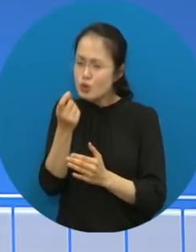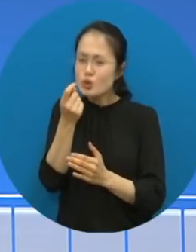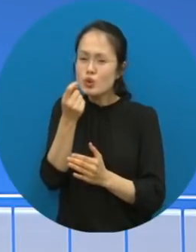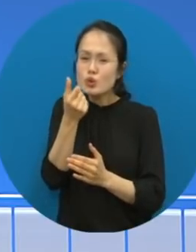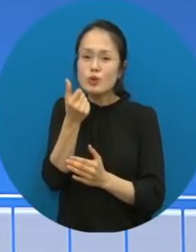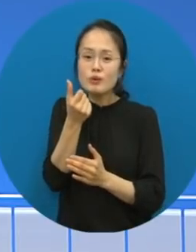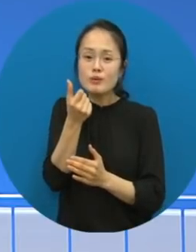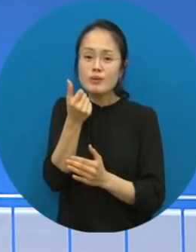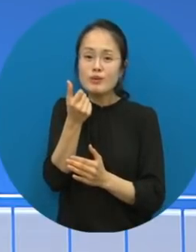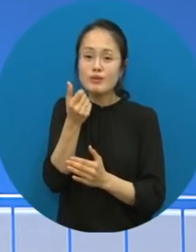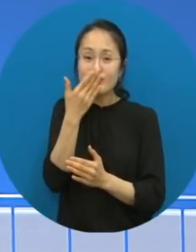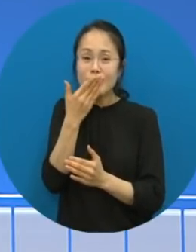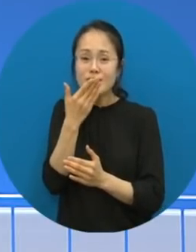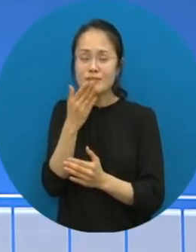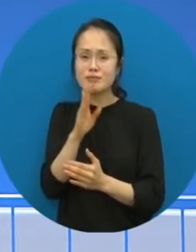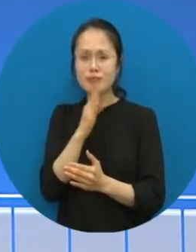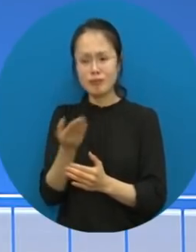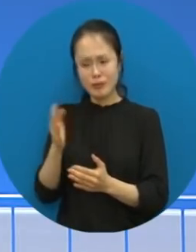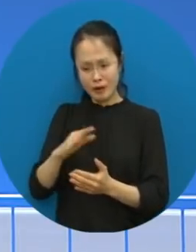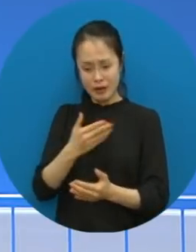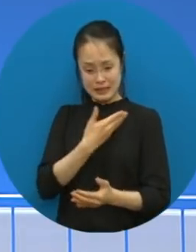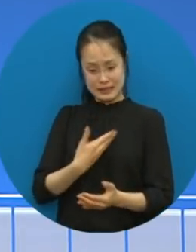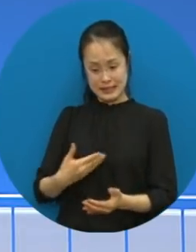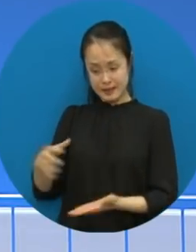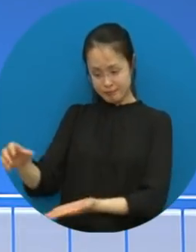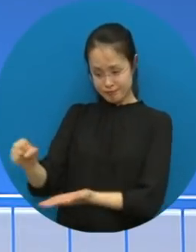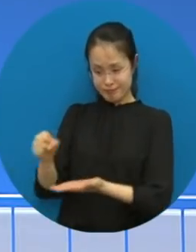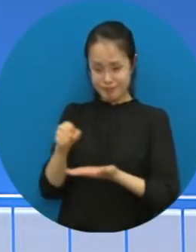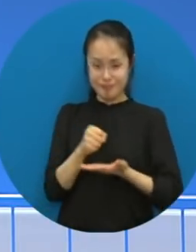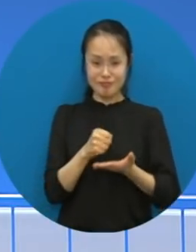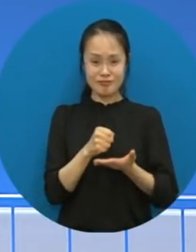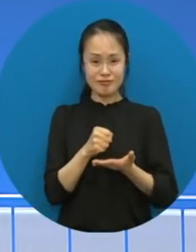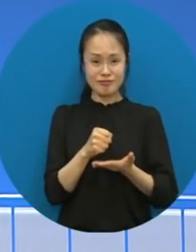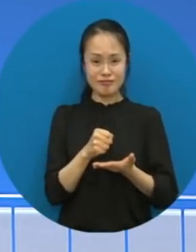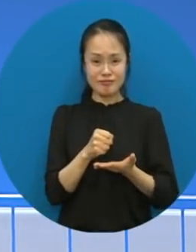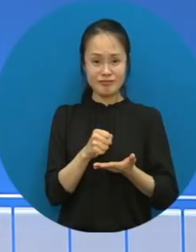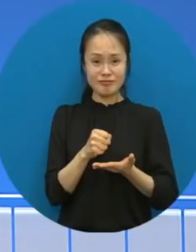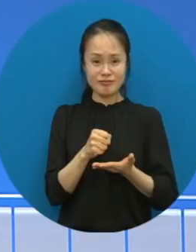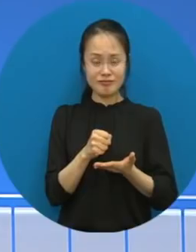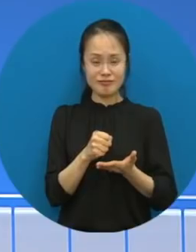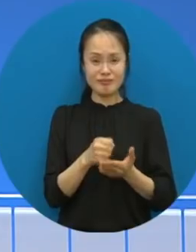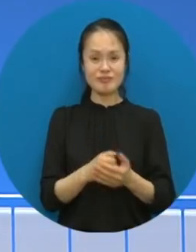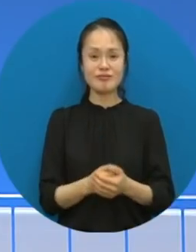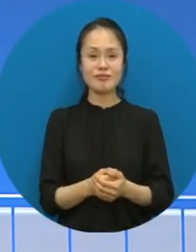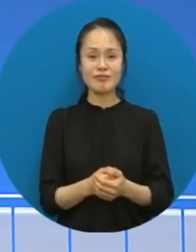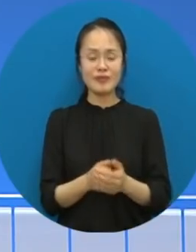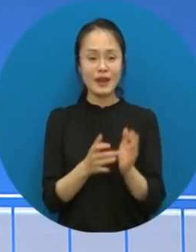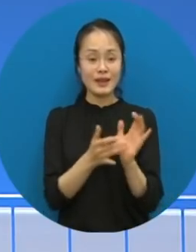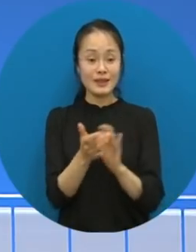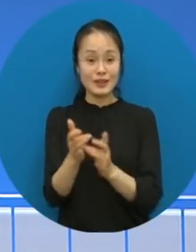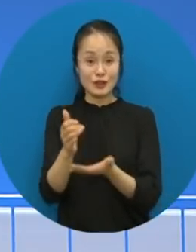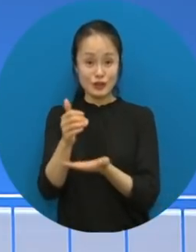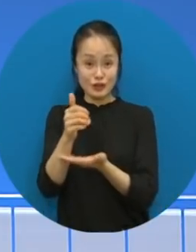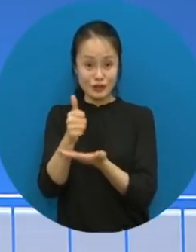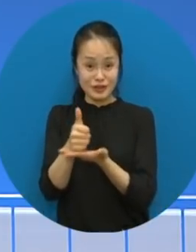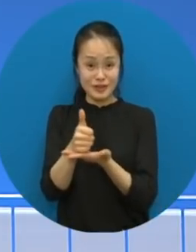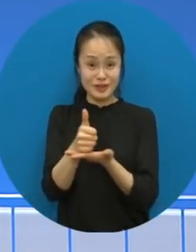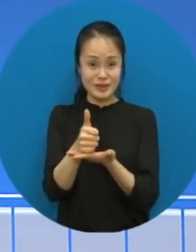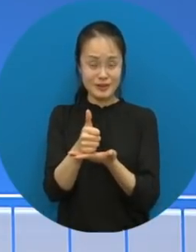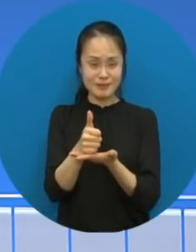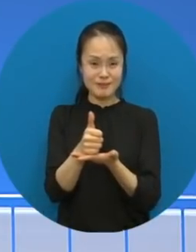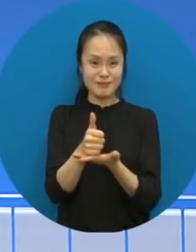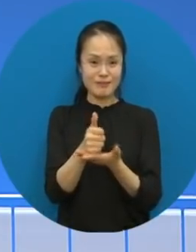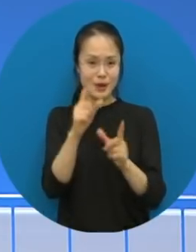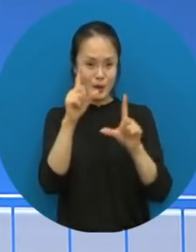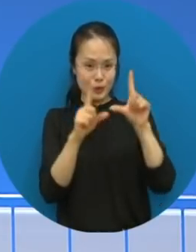눈동자에, 예수님의 그 거룩한 바라보심에, 그 따스함에 감사하여 그가 그것을 받았죠.